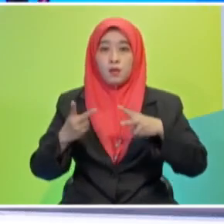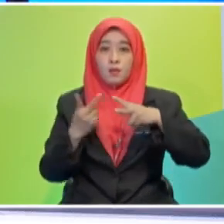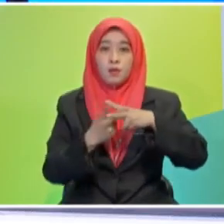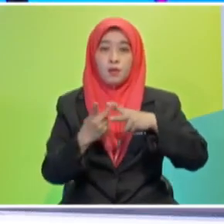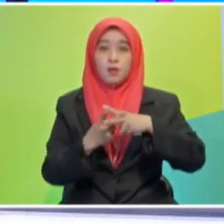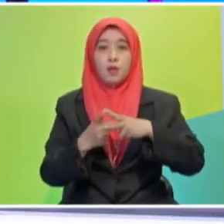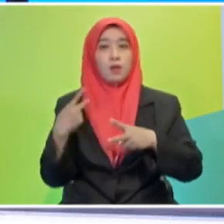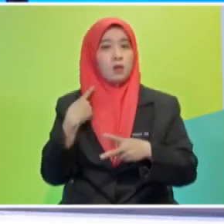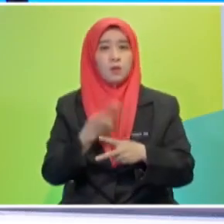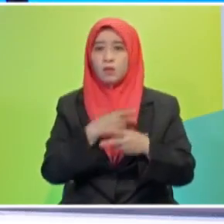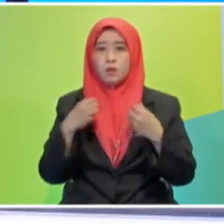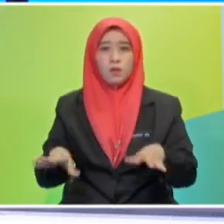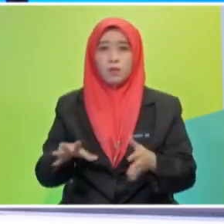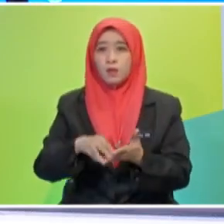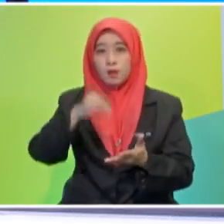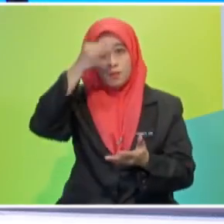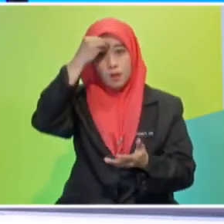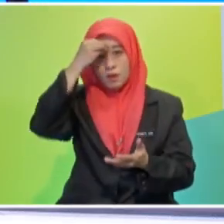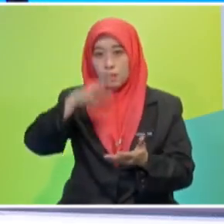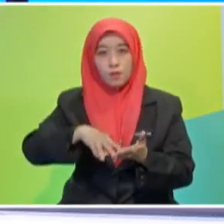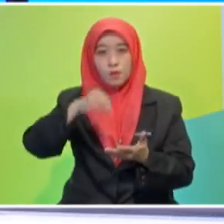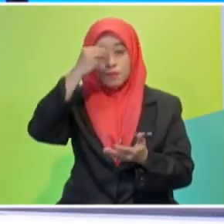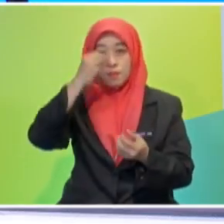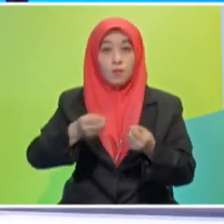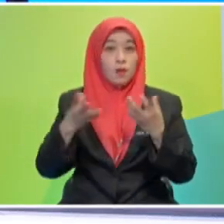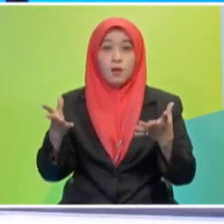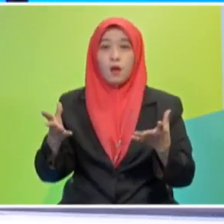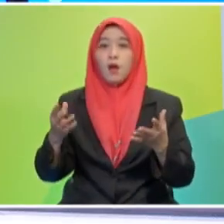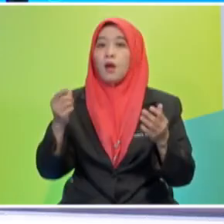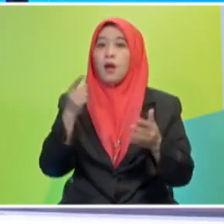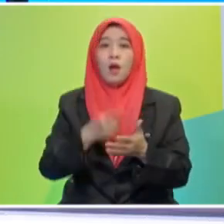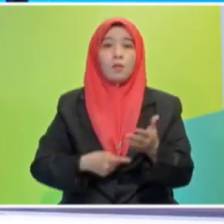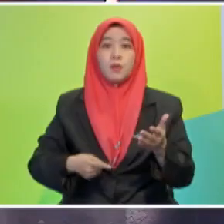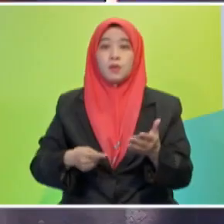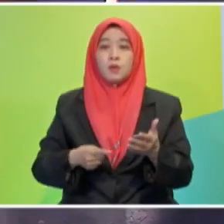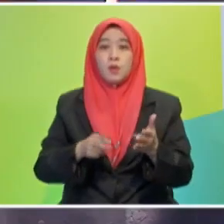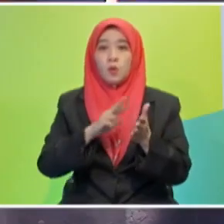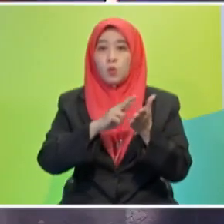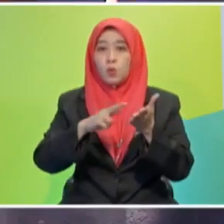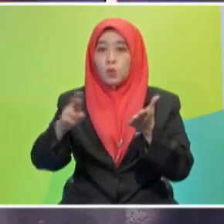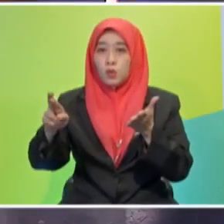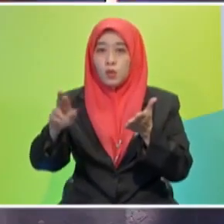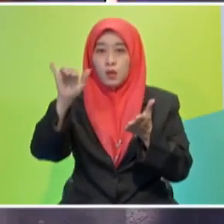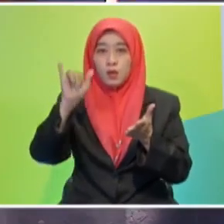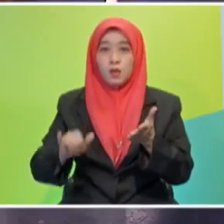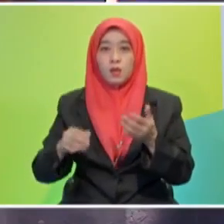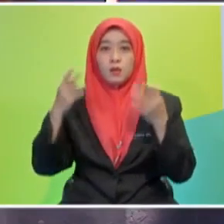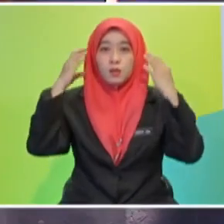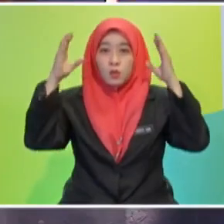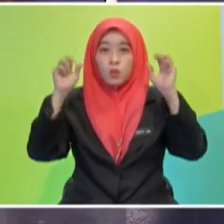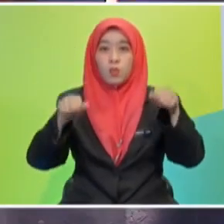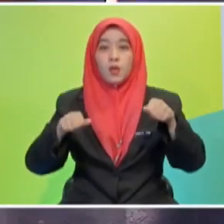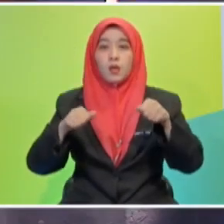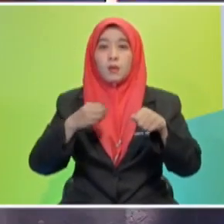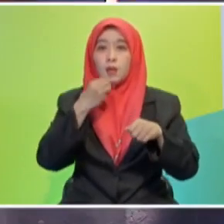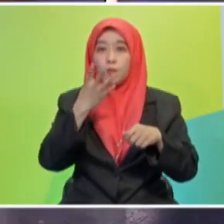macam-macam lah tadi pada awal sehingga ke sekarang. Jadi mungkin apakah rumusan yang boleh cikgu lakukan untuk mata pelajaran ataupun topik